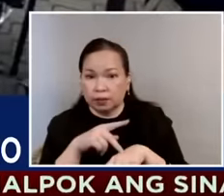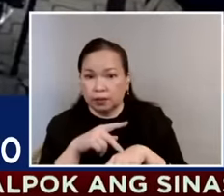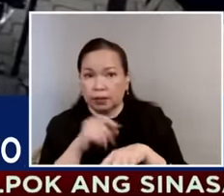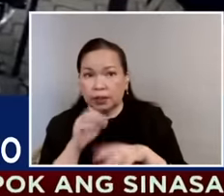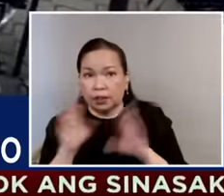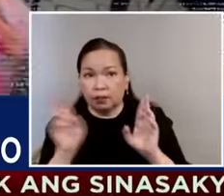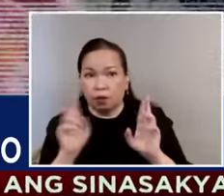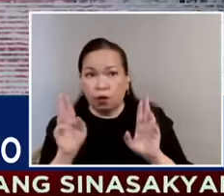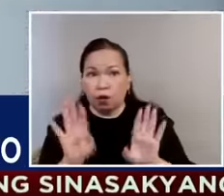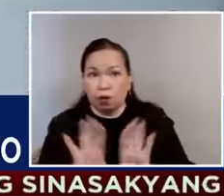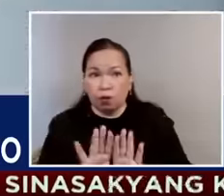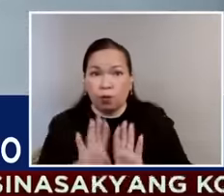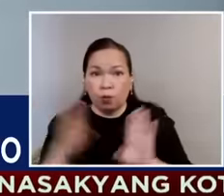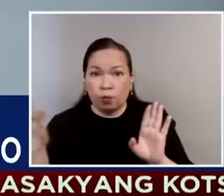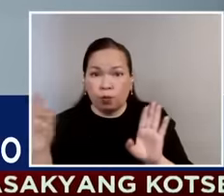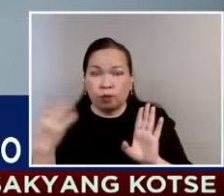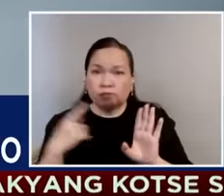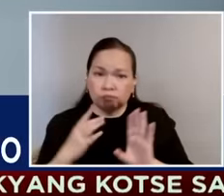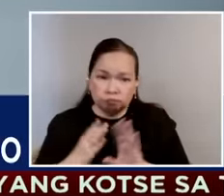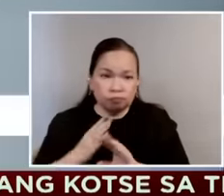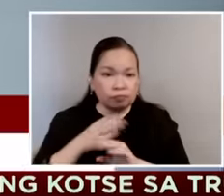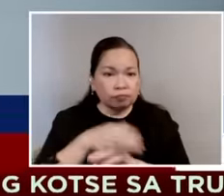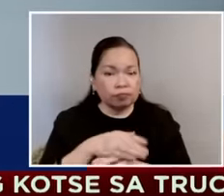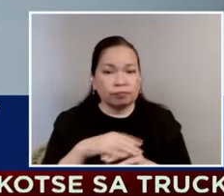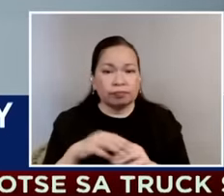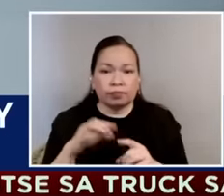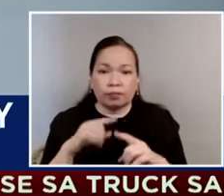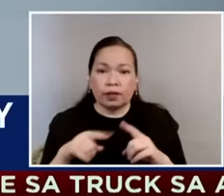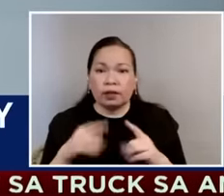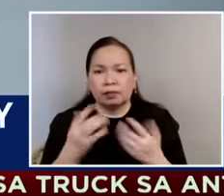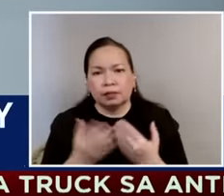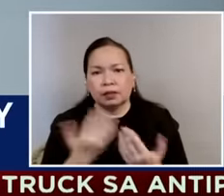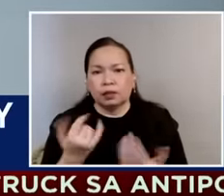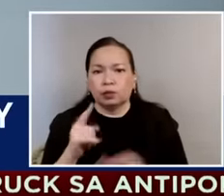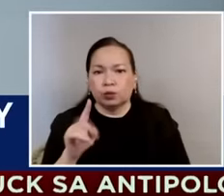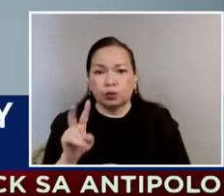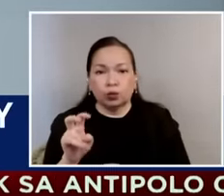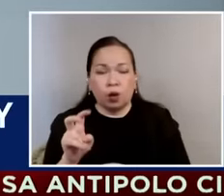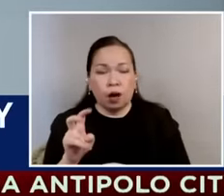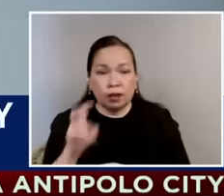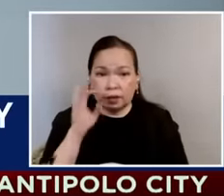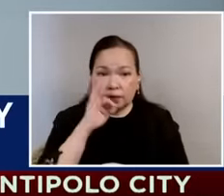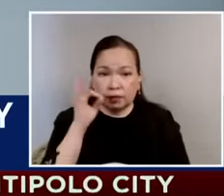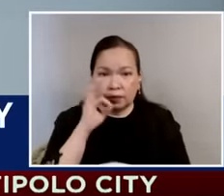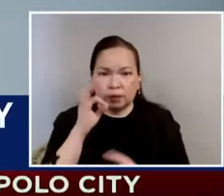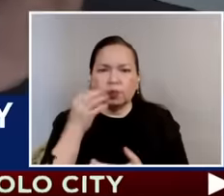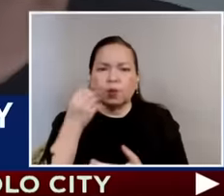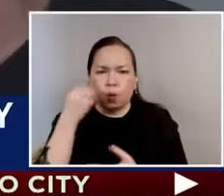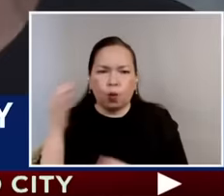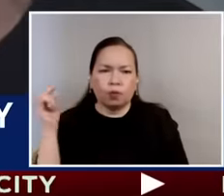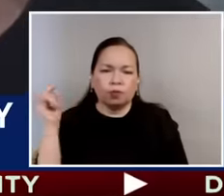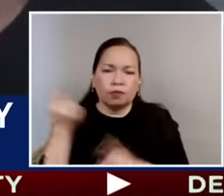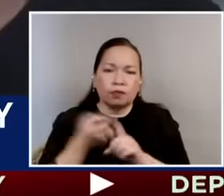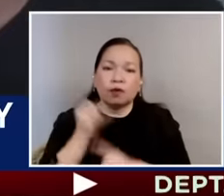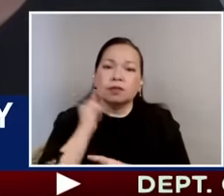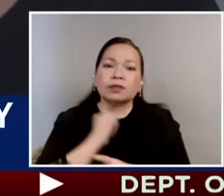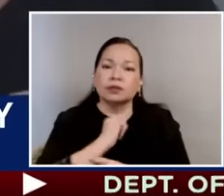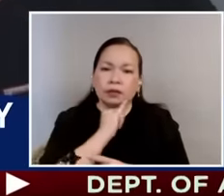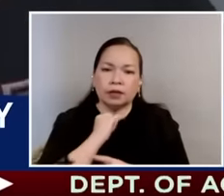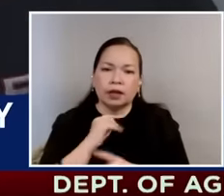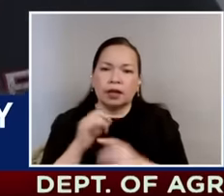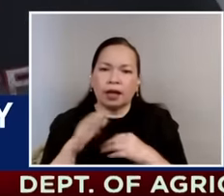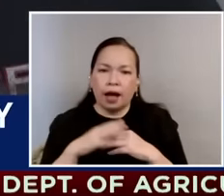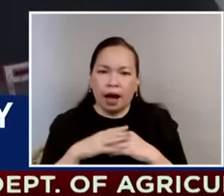muli ang Rafah crossing. Samantala, halos 200 na ang mga Pilipinong umuwi mula Israel matapos dumating